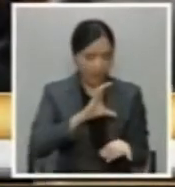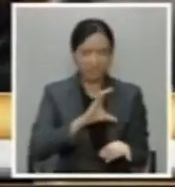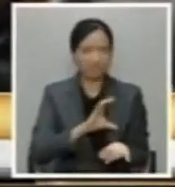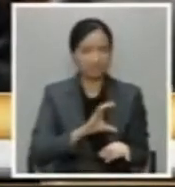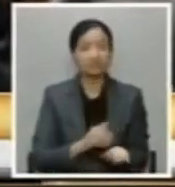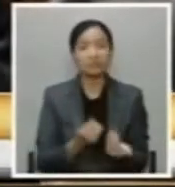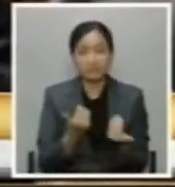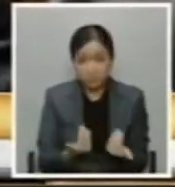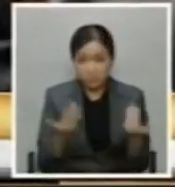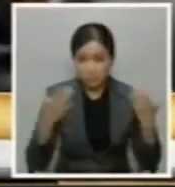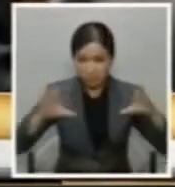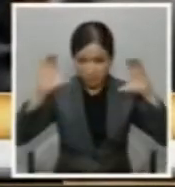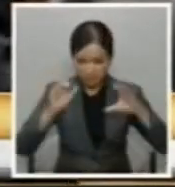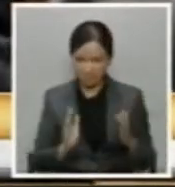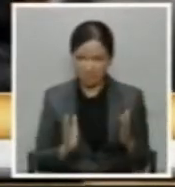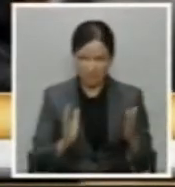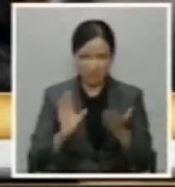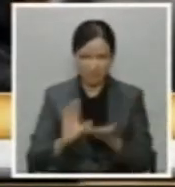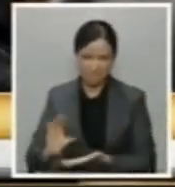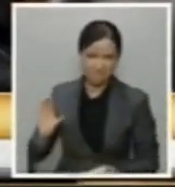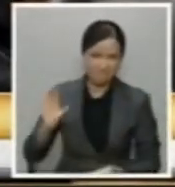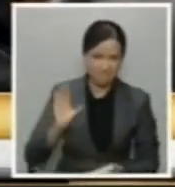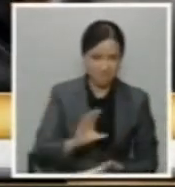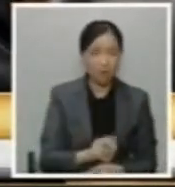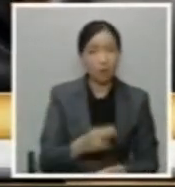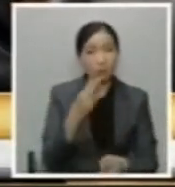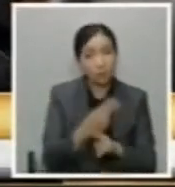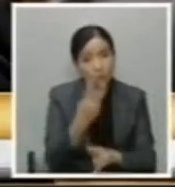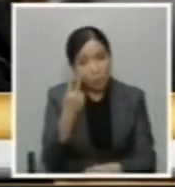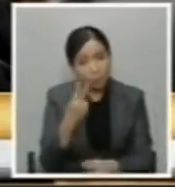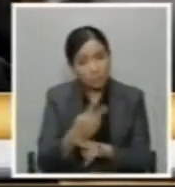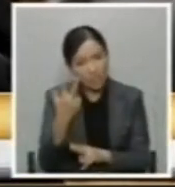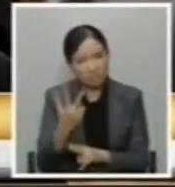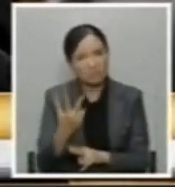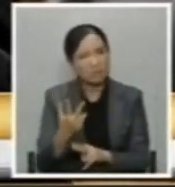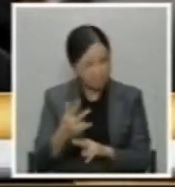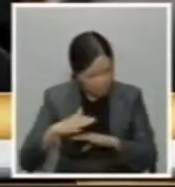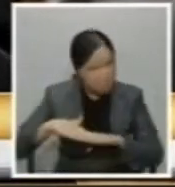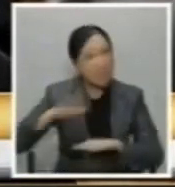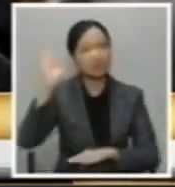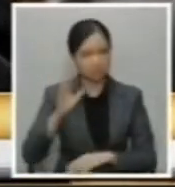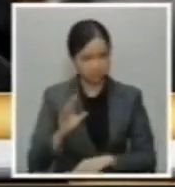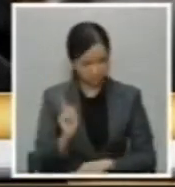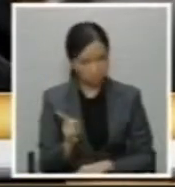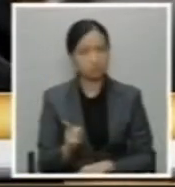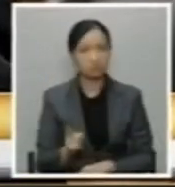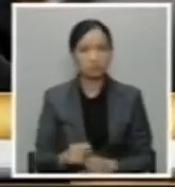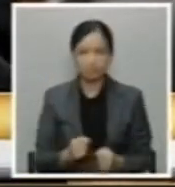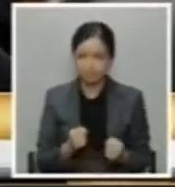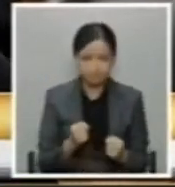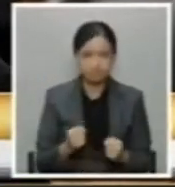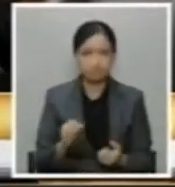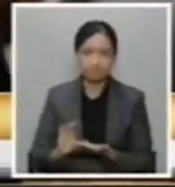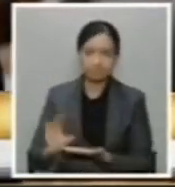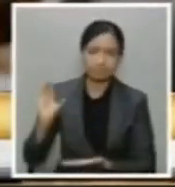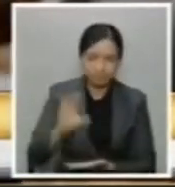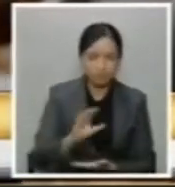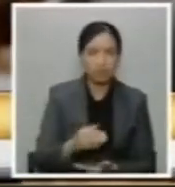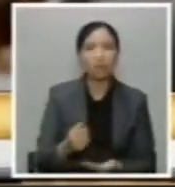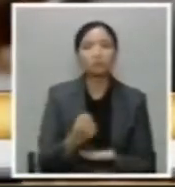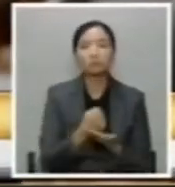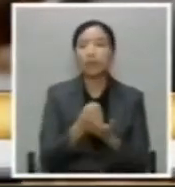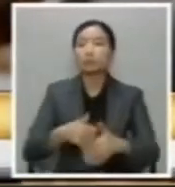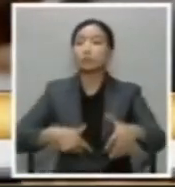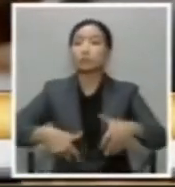าณเพิ่มมากยิ่งขึ้นไม่ใช่2เท่าไม่ใช่3เท่าแต่ผมคิดว่าควรจะมากกว่านั้นในการที่จะเป็นแรงจูงใจ